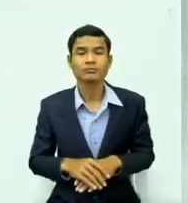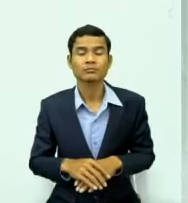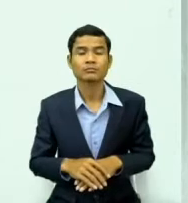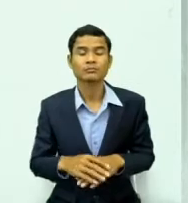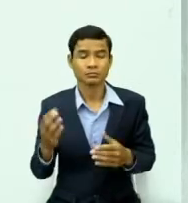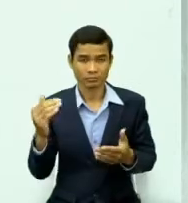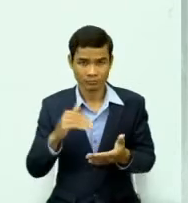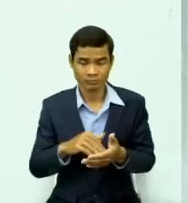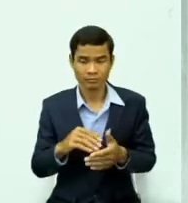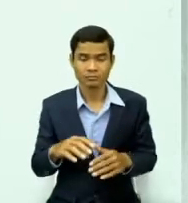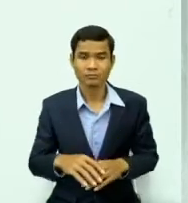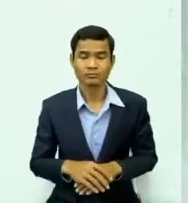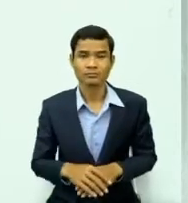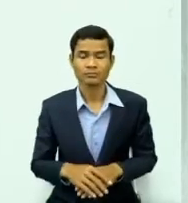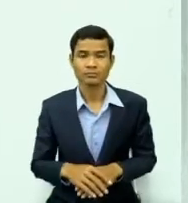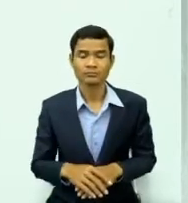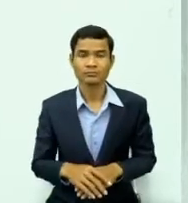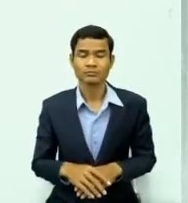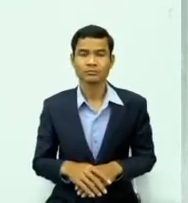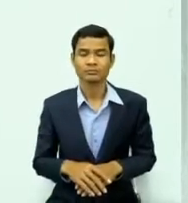chà một đoàn tiết